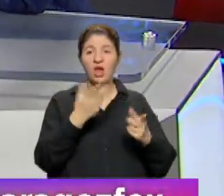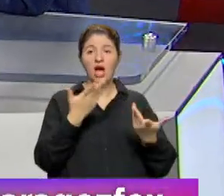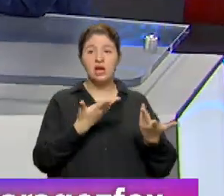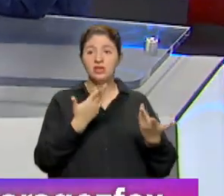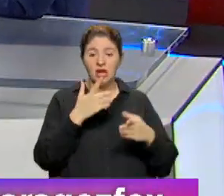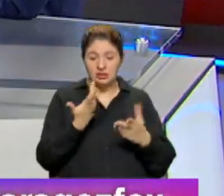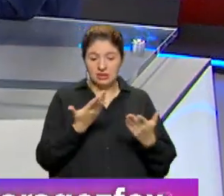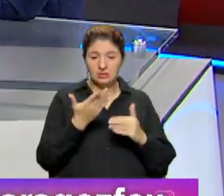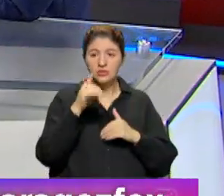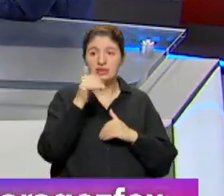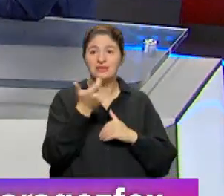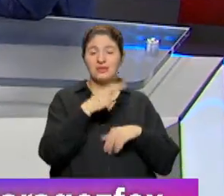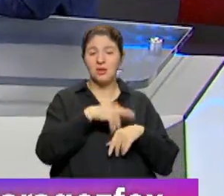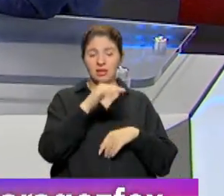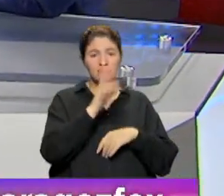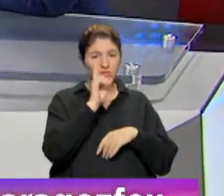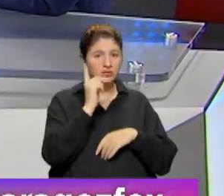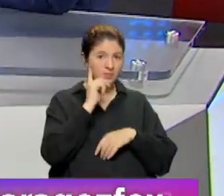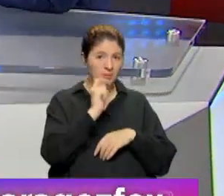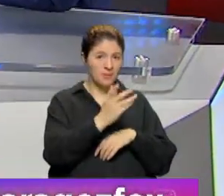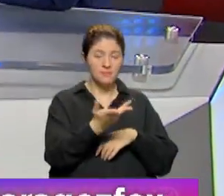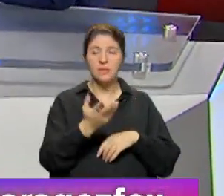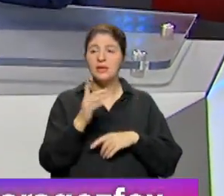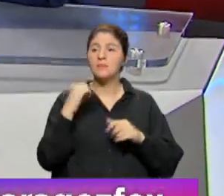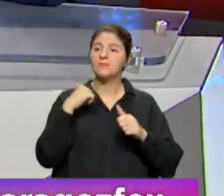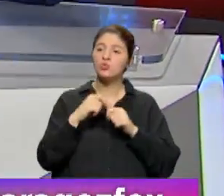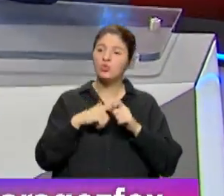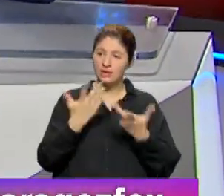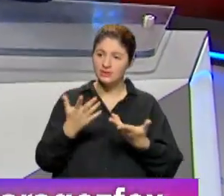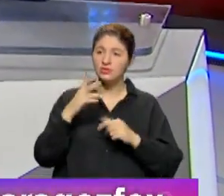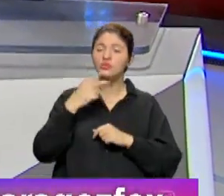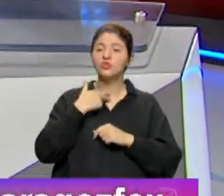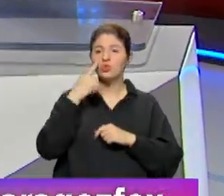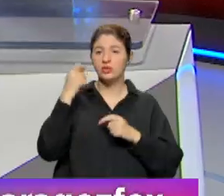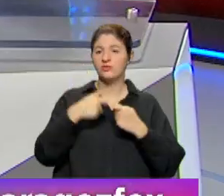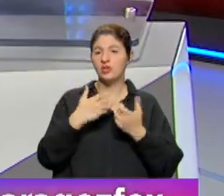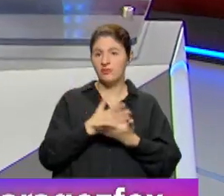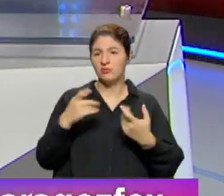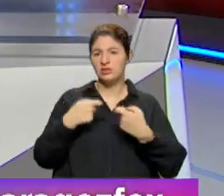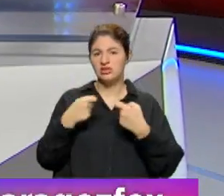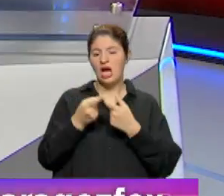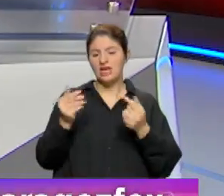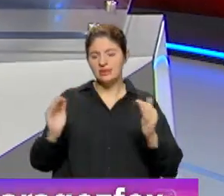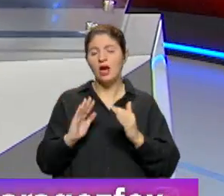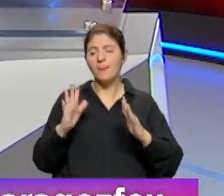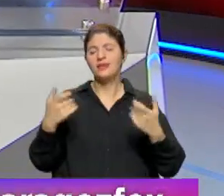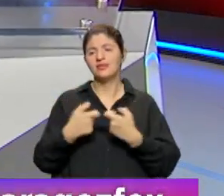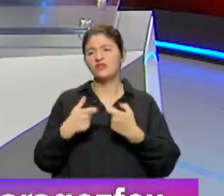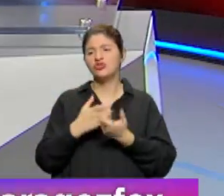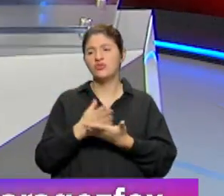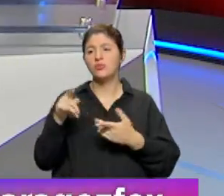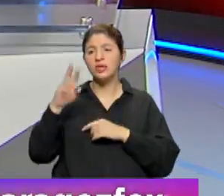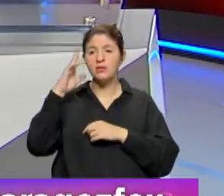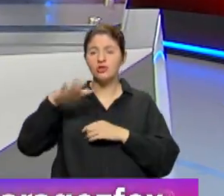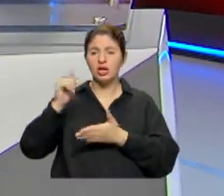aşamadayız hemen senden dinleyelim Zafer Evet bir kez daha Günaydın Rusya Ukrayna savaşı devam ediyor Aslında çatışmalar azalsa da devam ediyor bugün